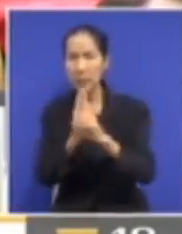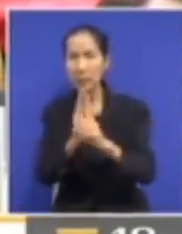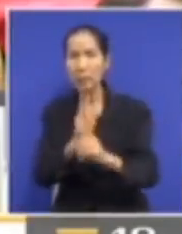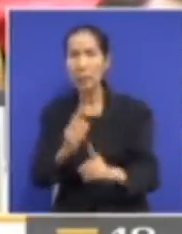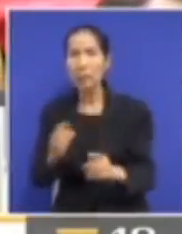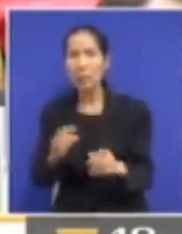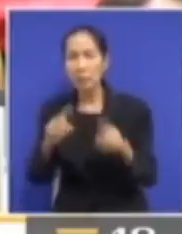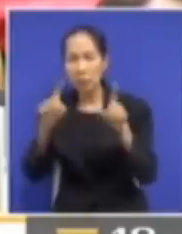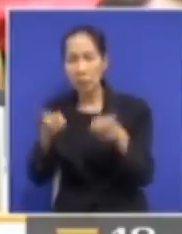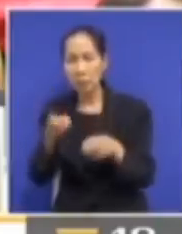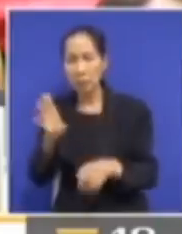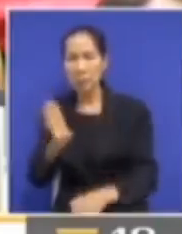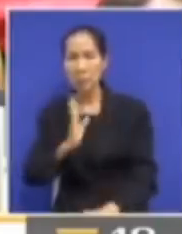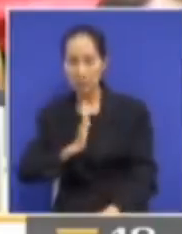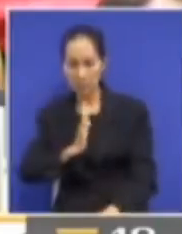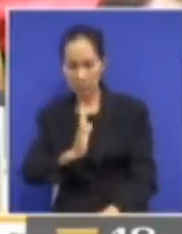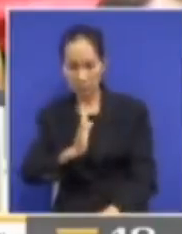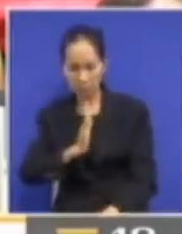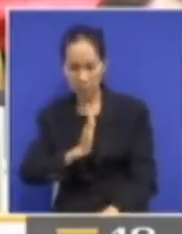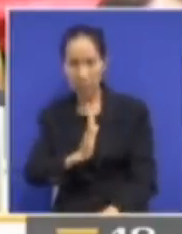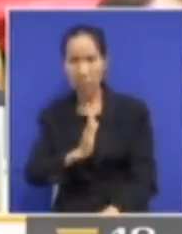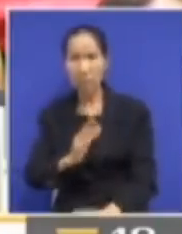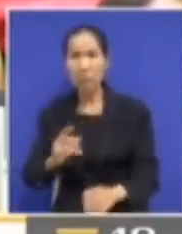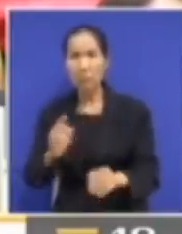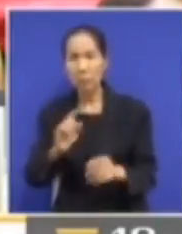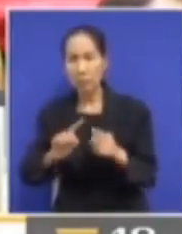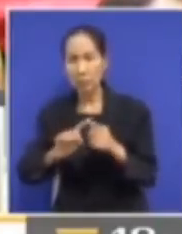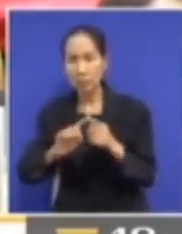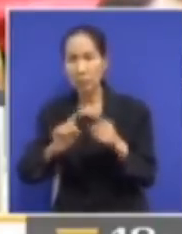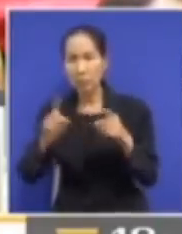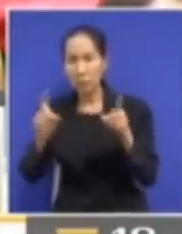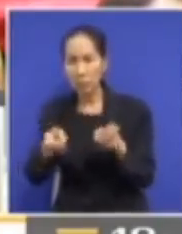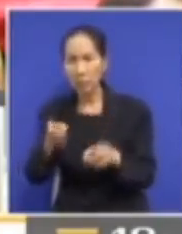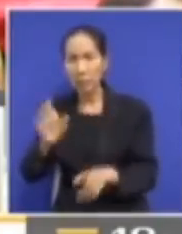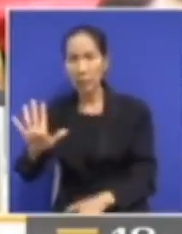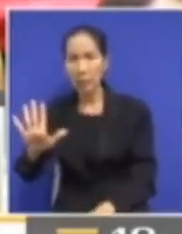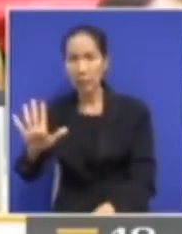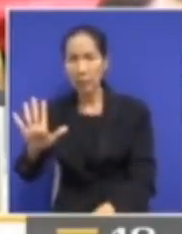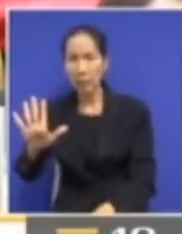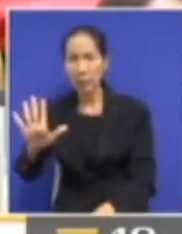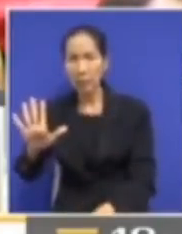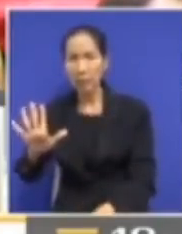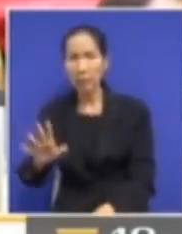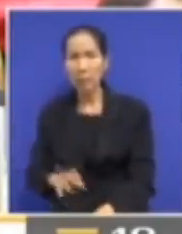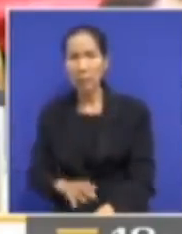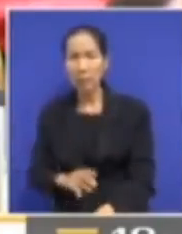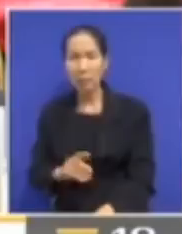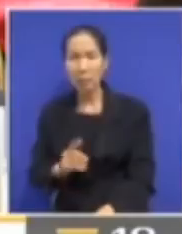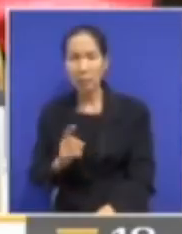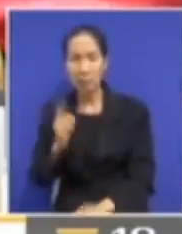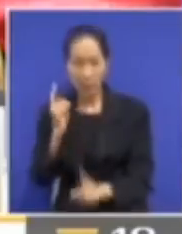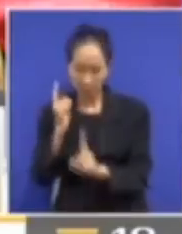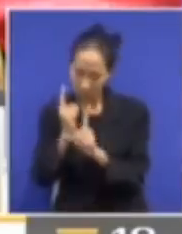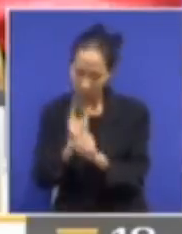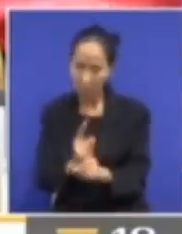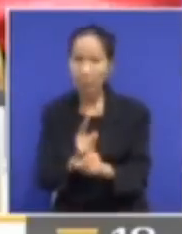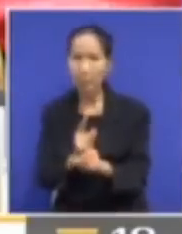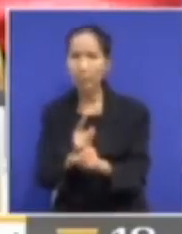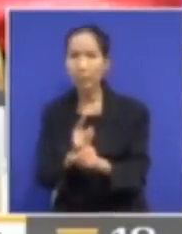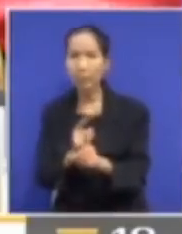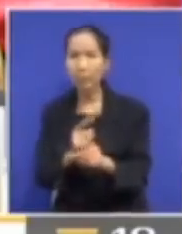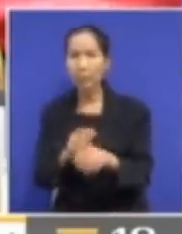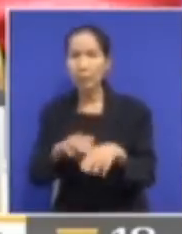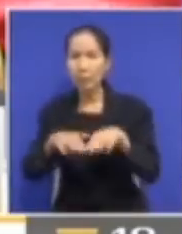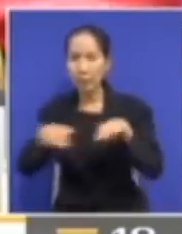จักษ์วงเล็บ5นะครับไม่มีพฤติกรรมอันเป็นการฝ่าฝืนหรือไม่ปฏิบัติตามมาตรฐ